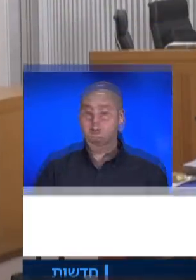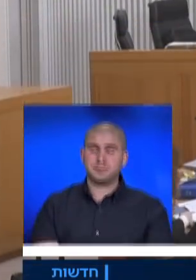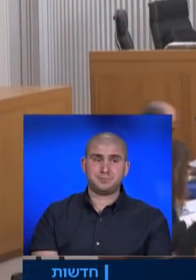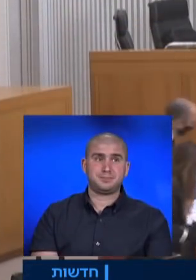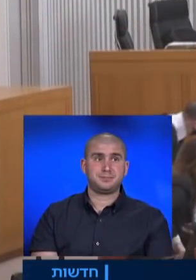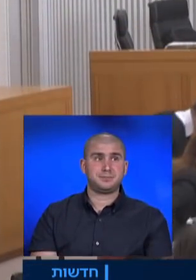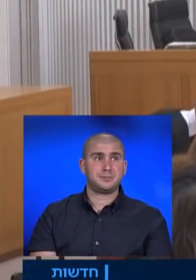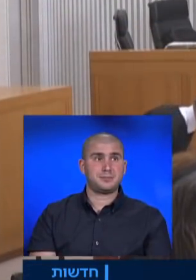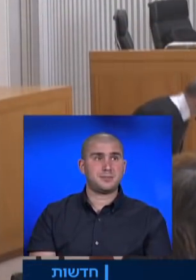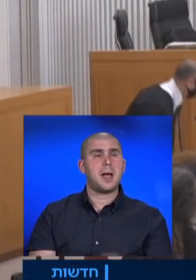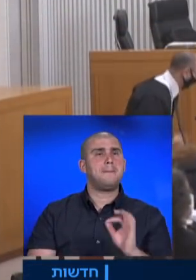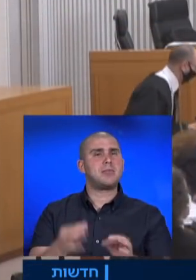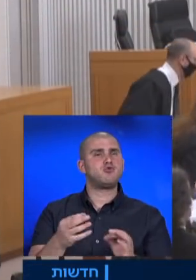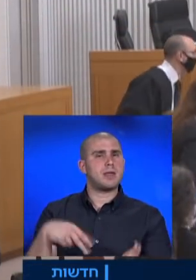המשפט.